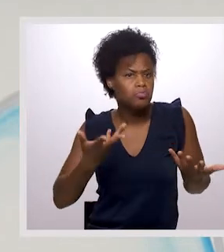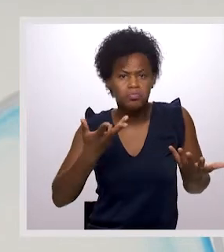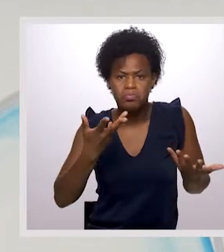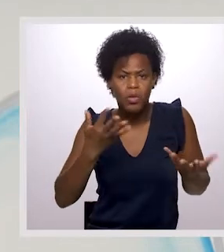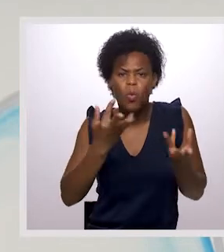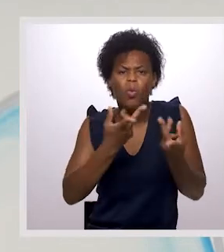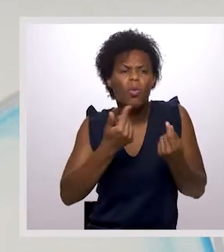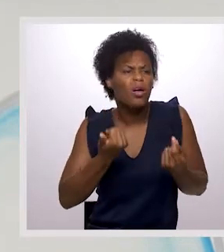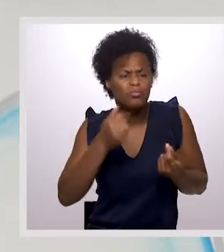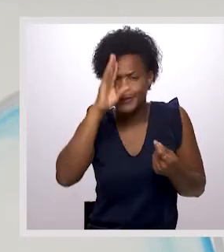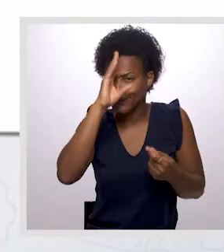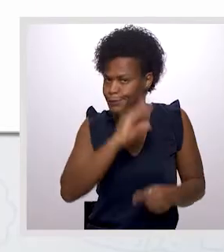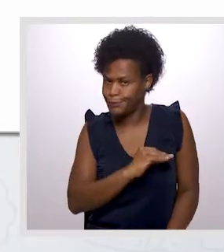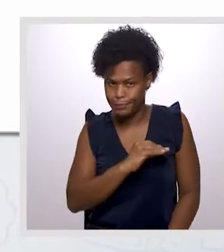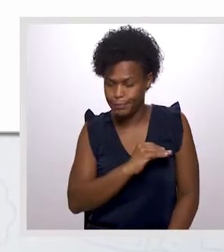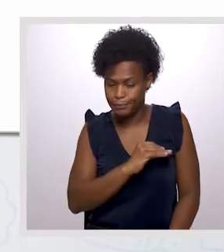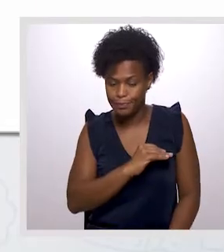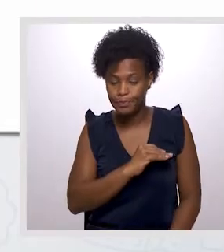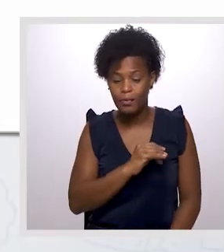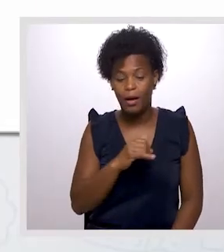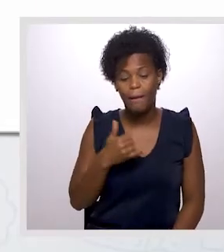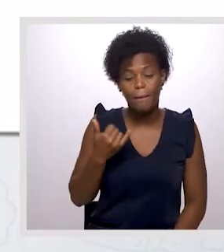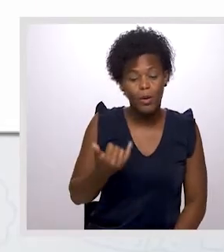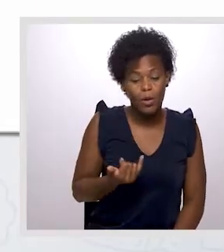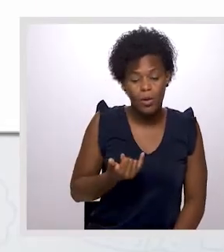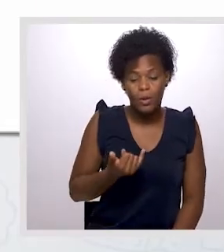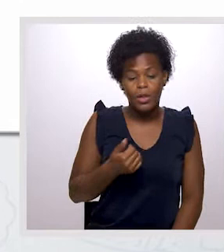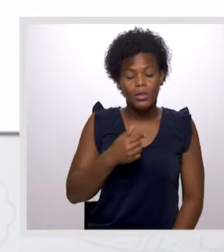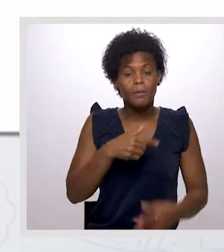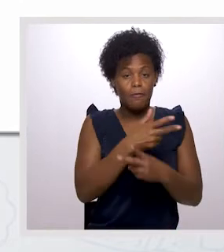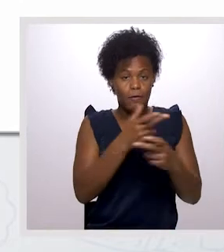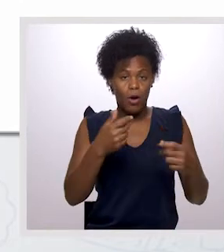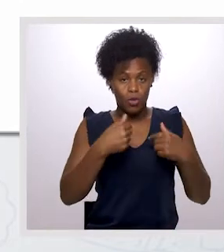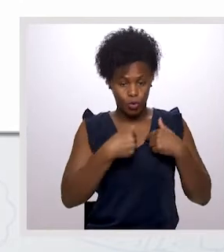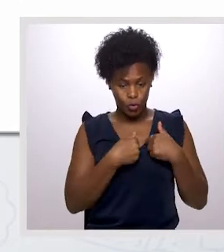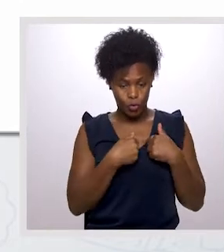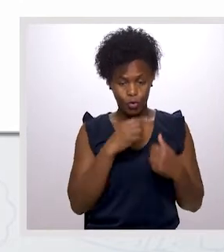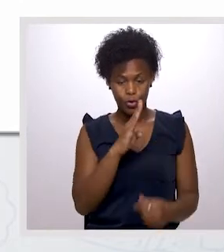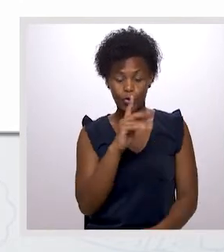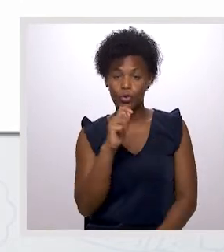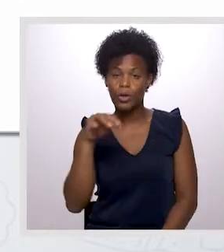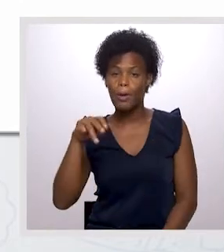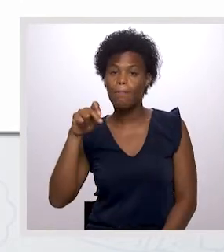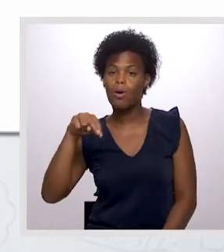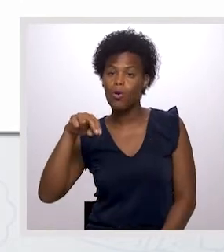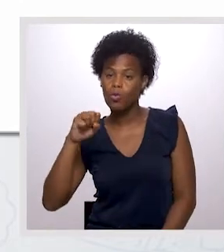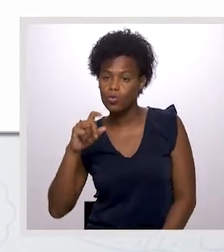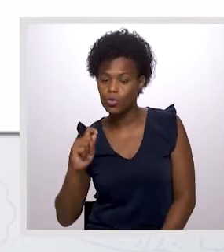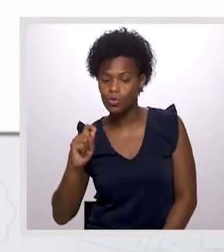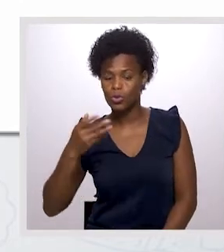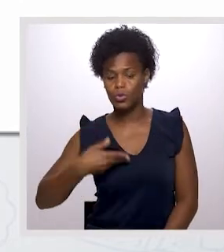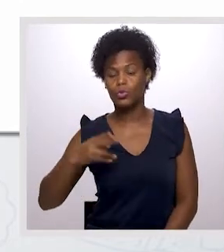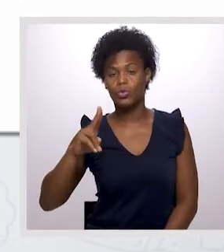On ne sait pas. Et dans la phrase « Je mange du pain avec de la